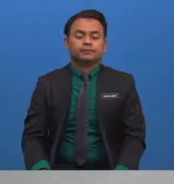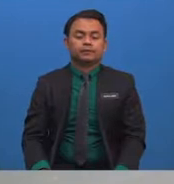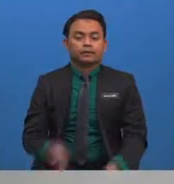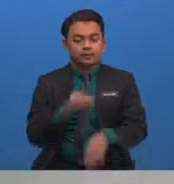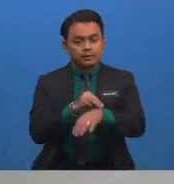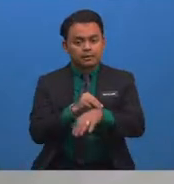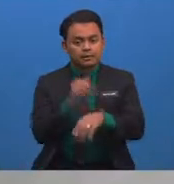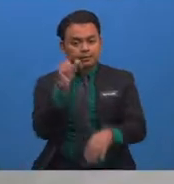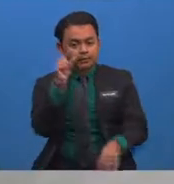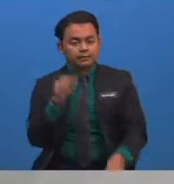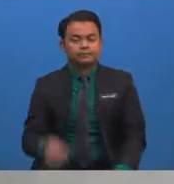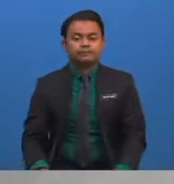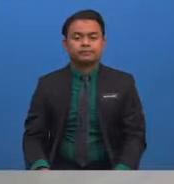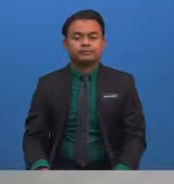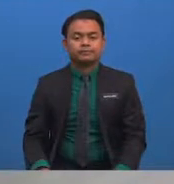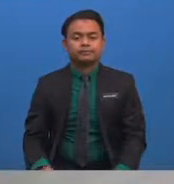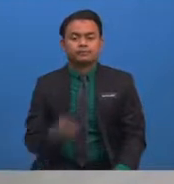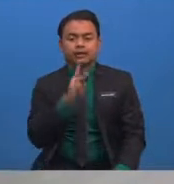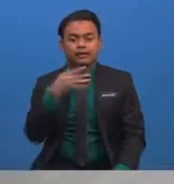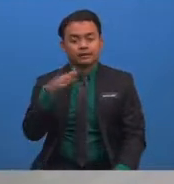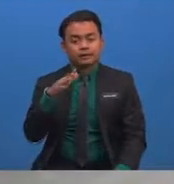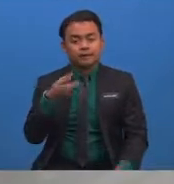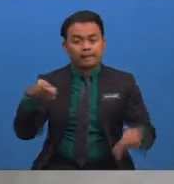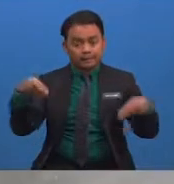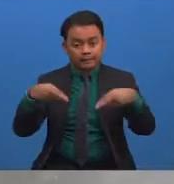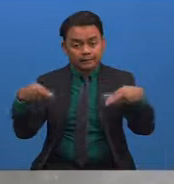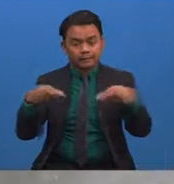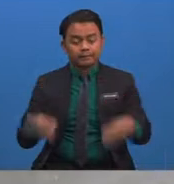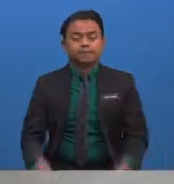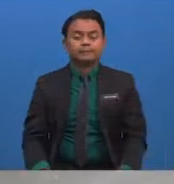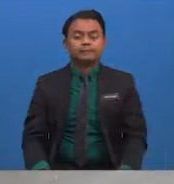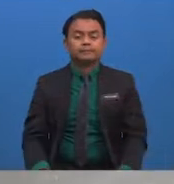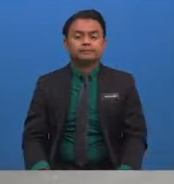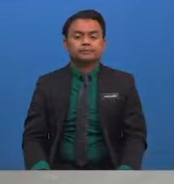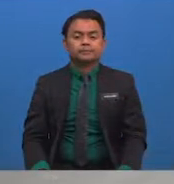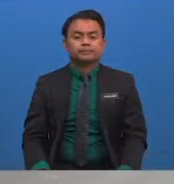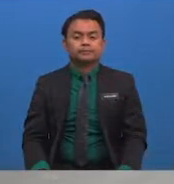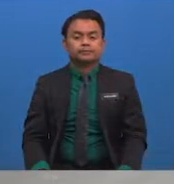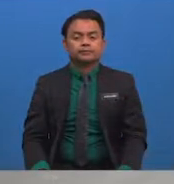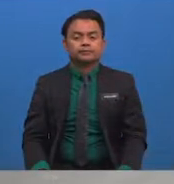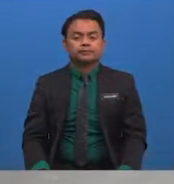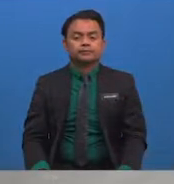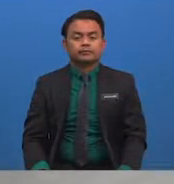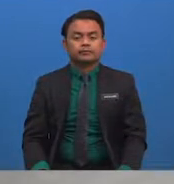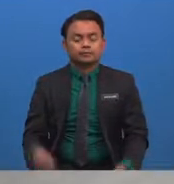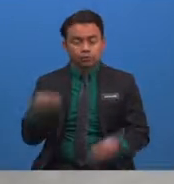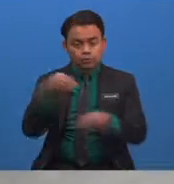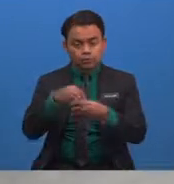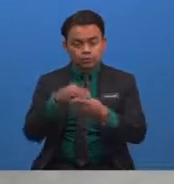Nampaknya, air telah mula mendidih. Mari kita masukkan kacang perlahan-lahan ke dalam air.